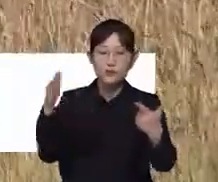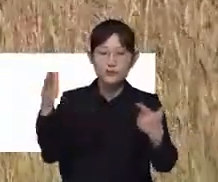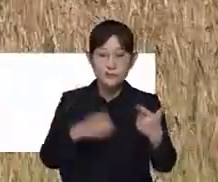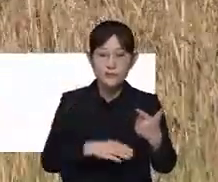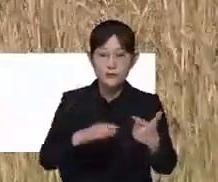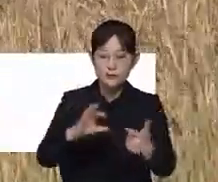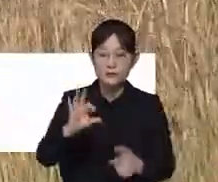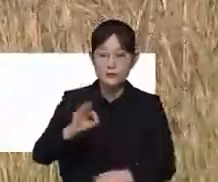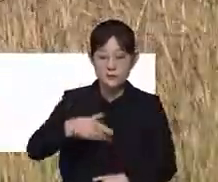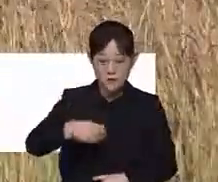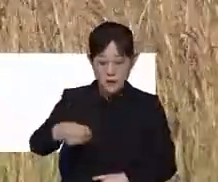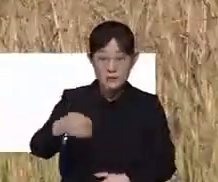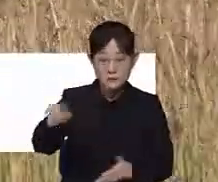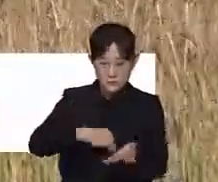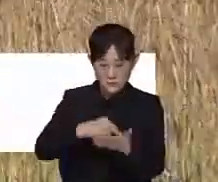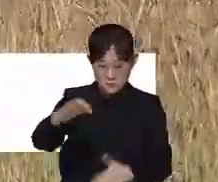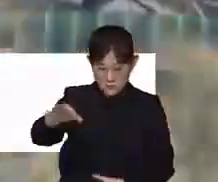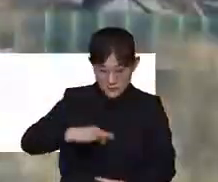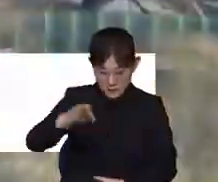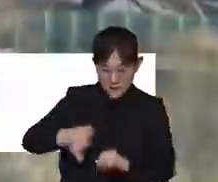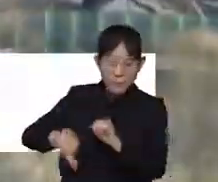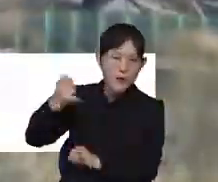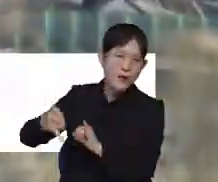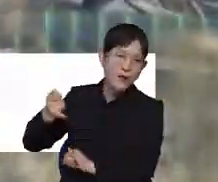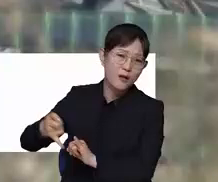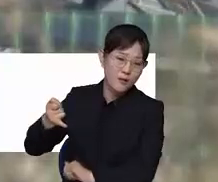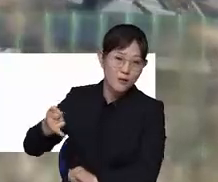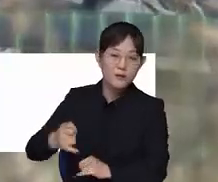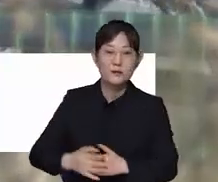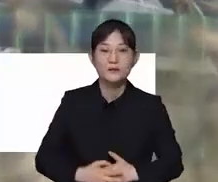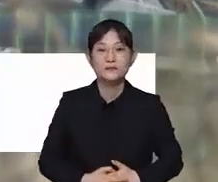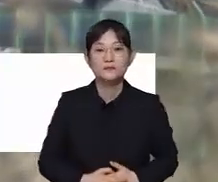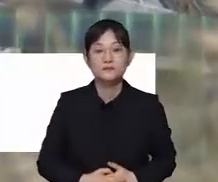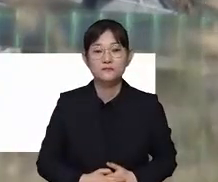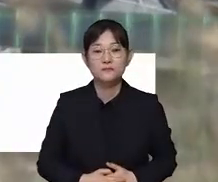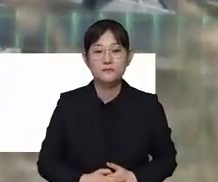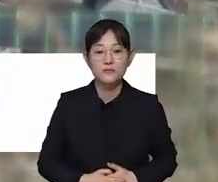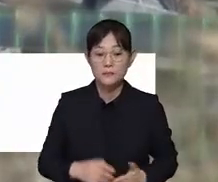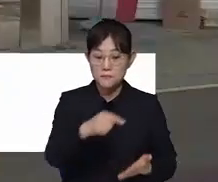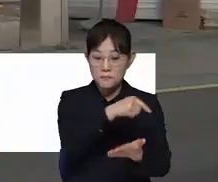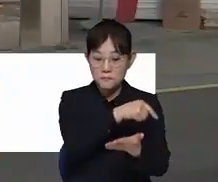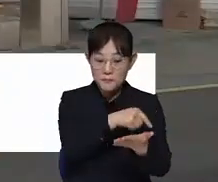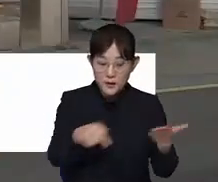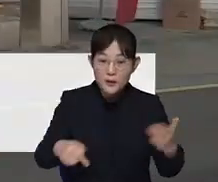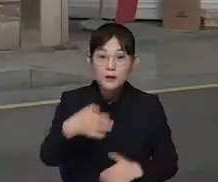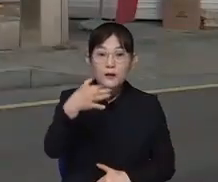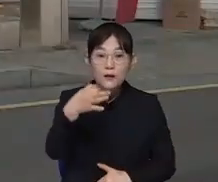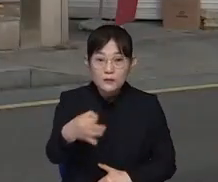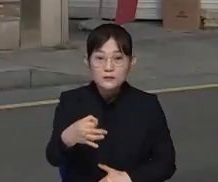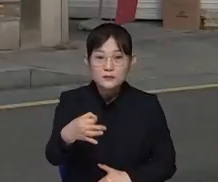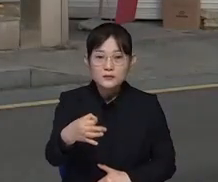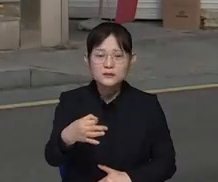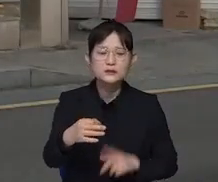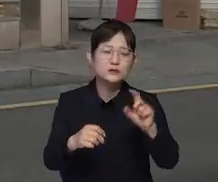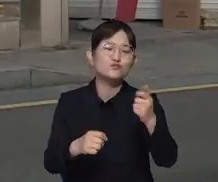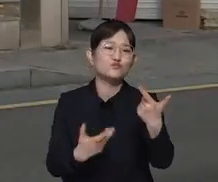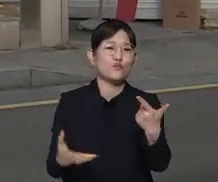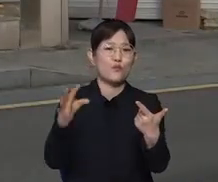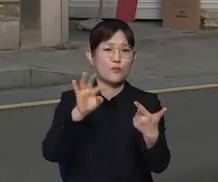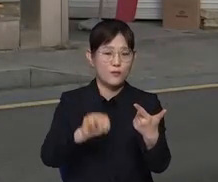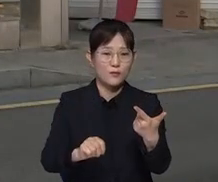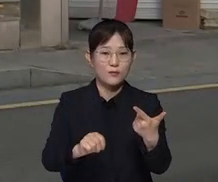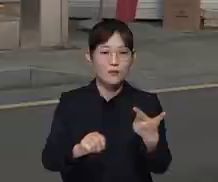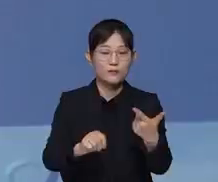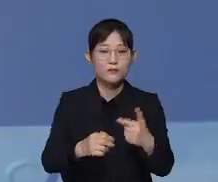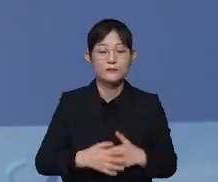대출금 상환이 연체되면서 부실 가능성이 커졌습니다. 이로 인해 발생한 손실 충당금 16억 원을 고스란히